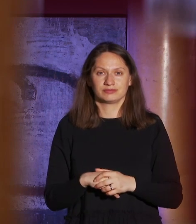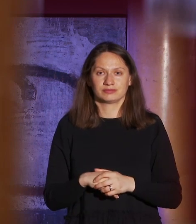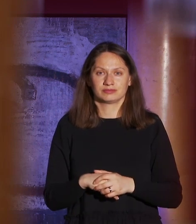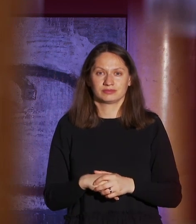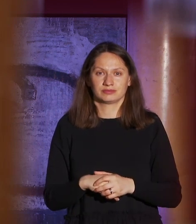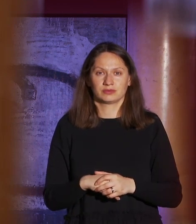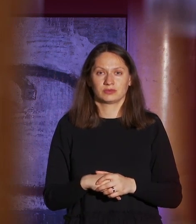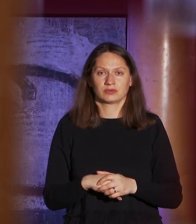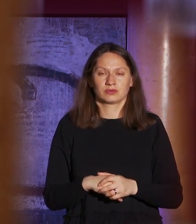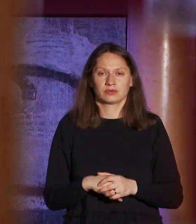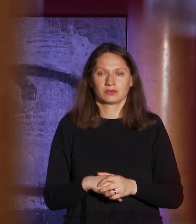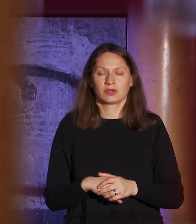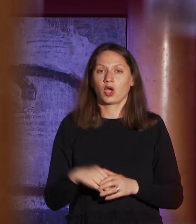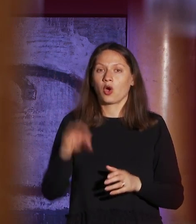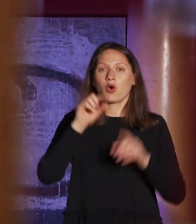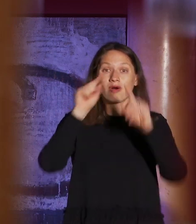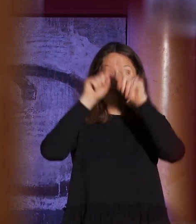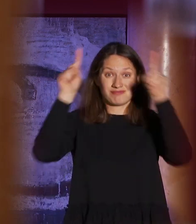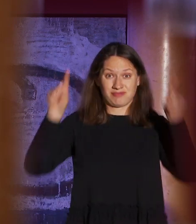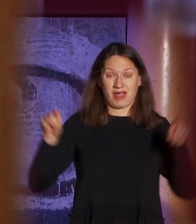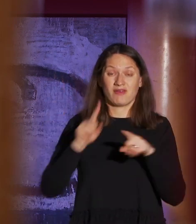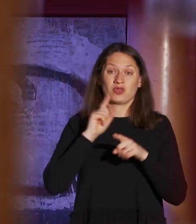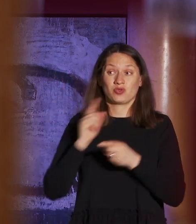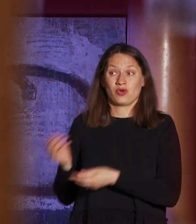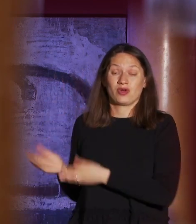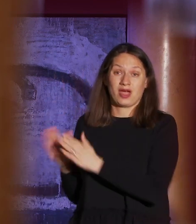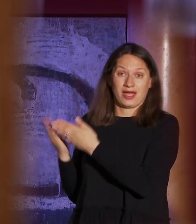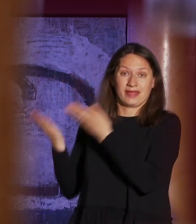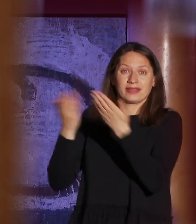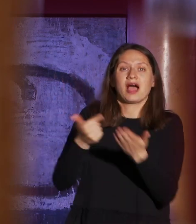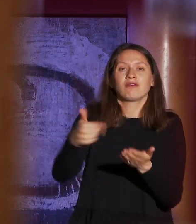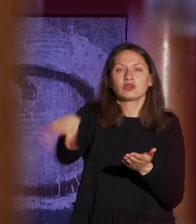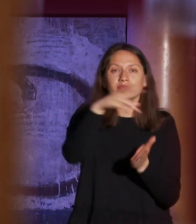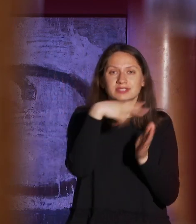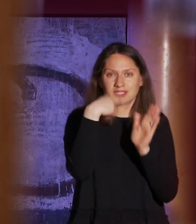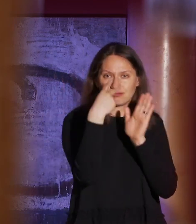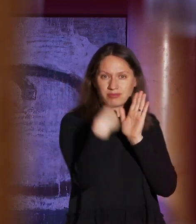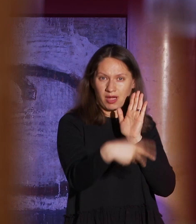taktilinius pojūčių paveikslus, neveltui aš knygą atsinešiau, kad noriu ją ir rodyti.